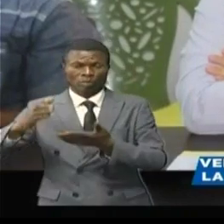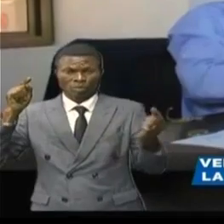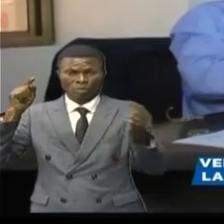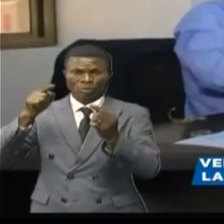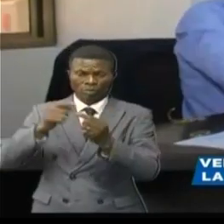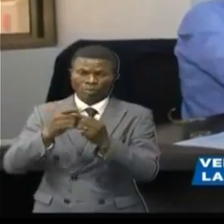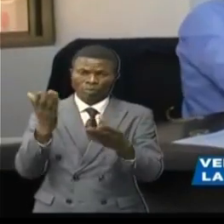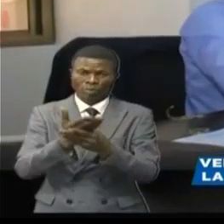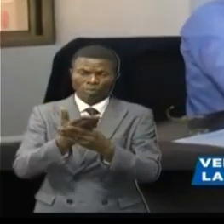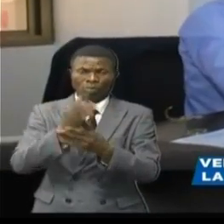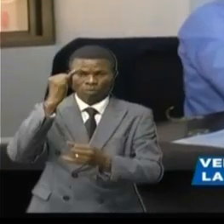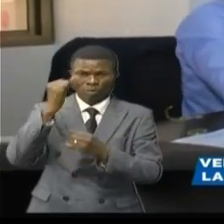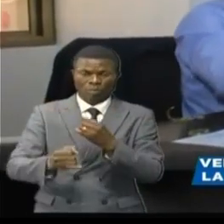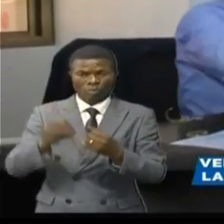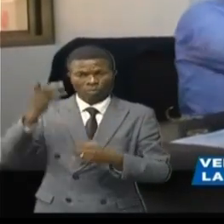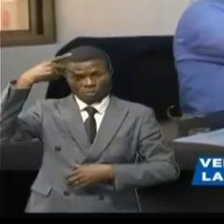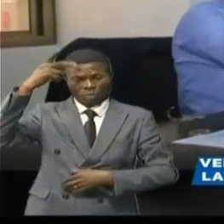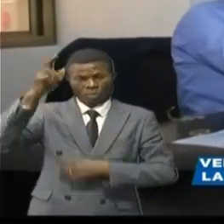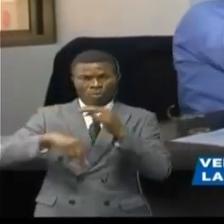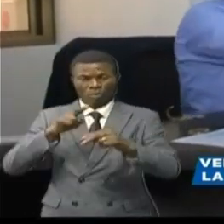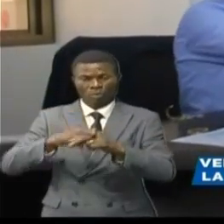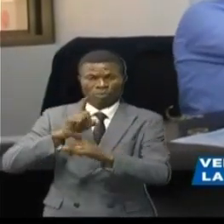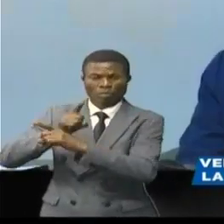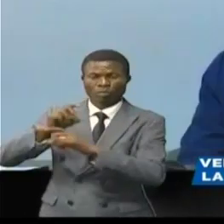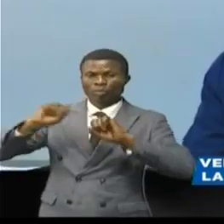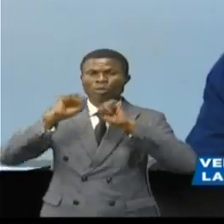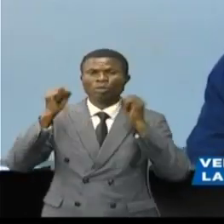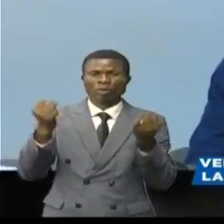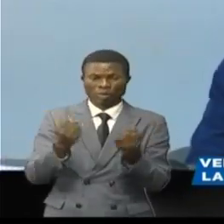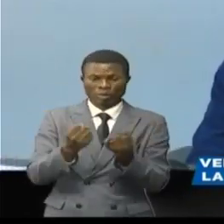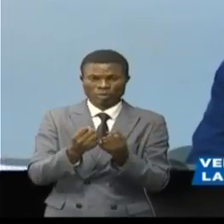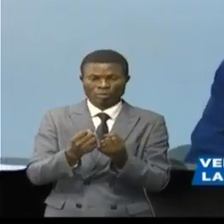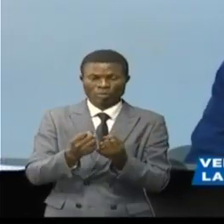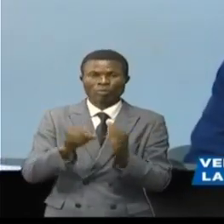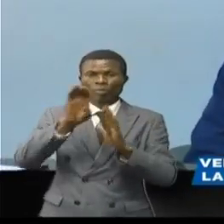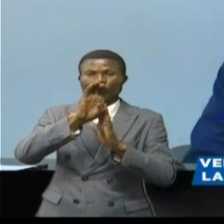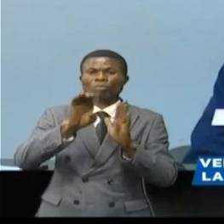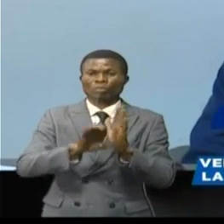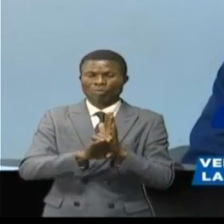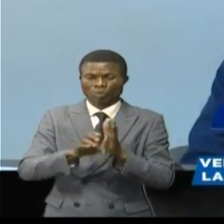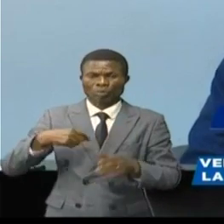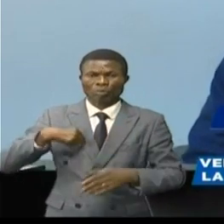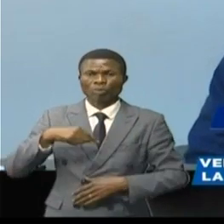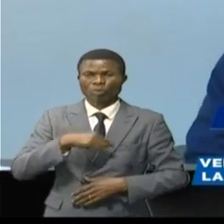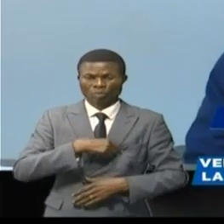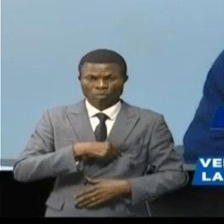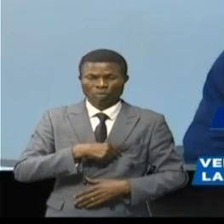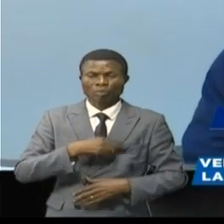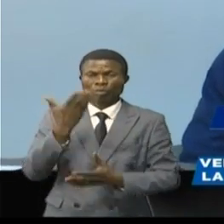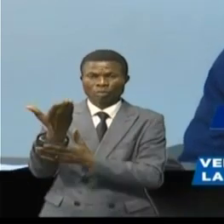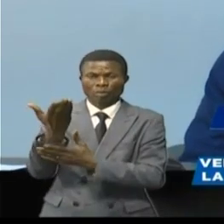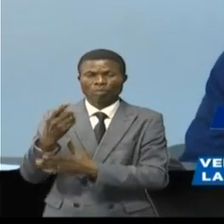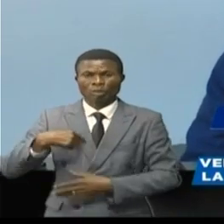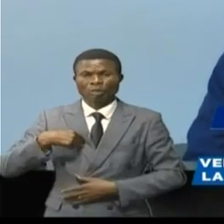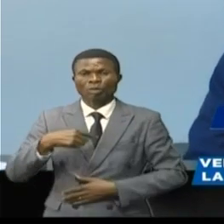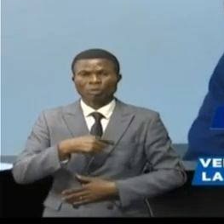document final de politique nationale de protection sociale. La Constitution nous oblige